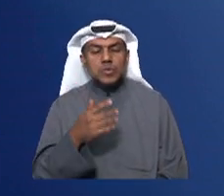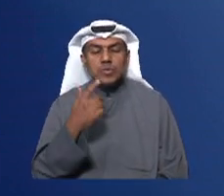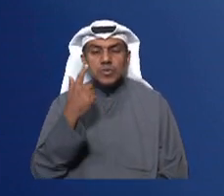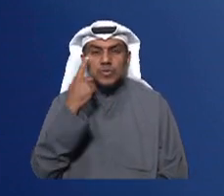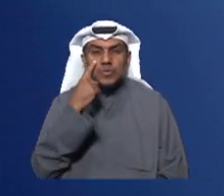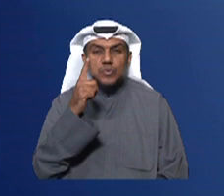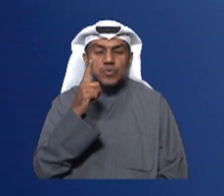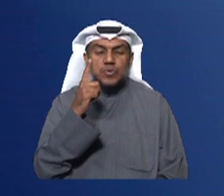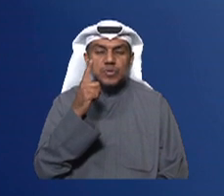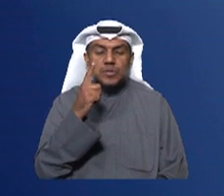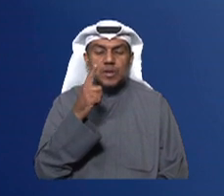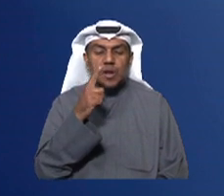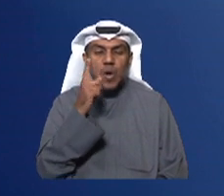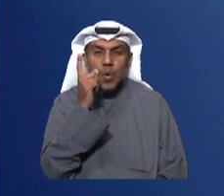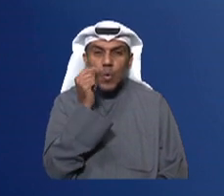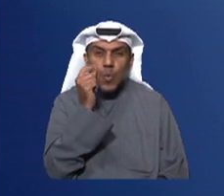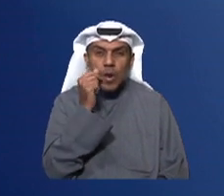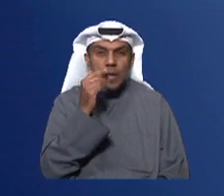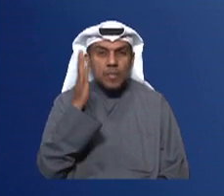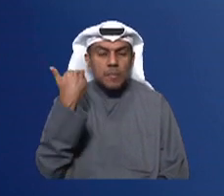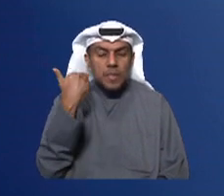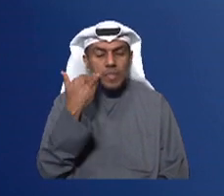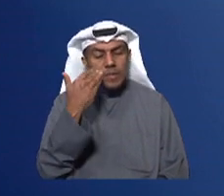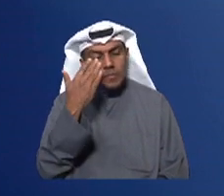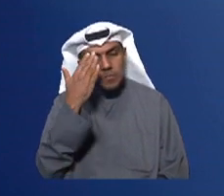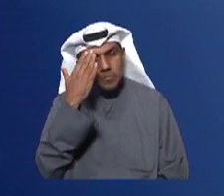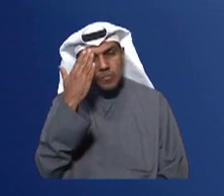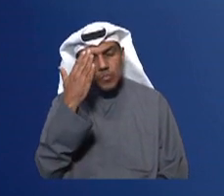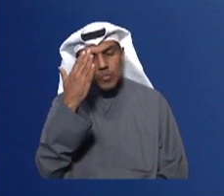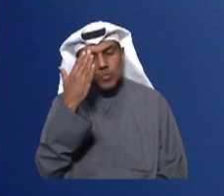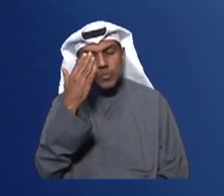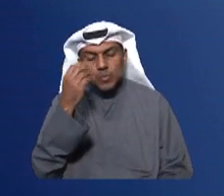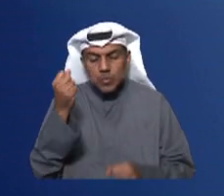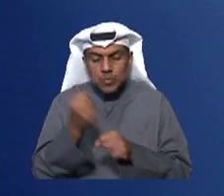لهذه السنة الدراسية، وكل الشكر أيضا لك أستاذ أحمد